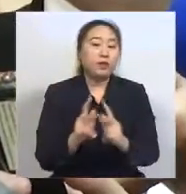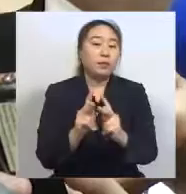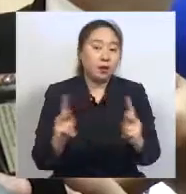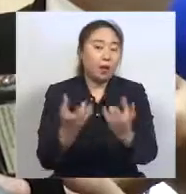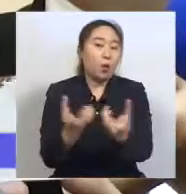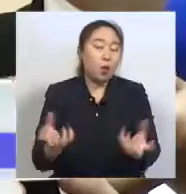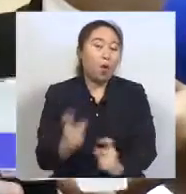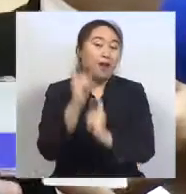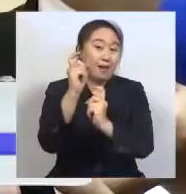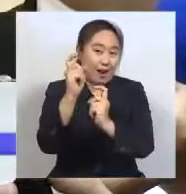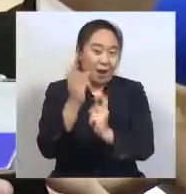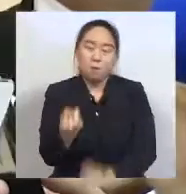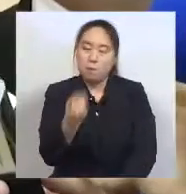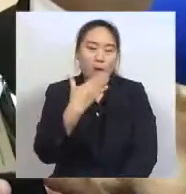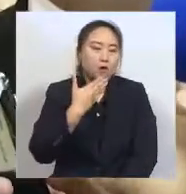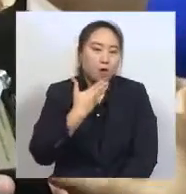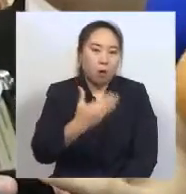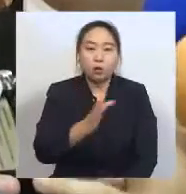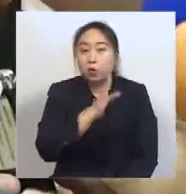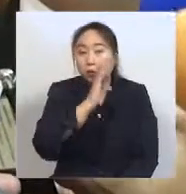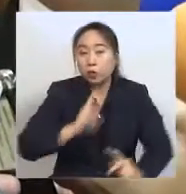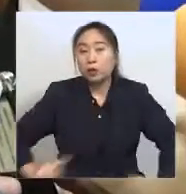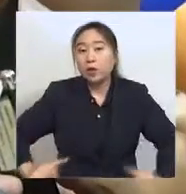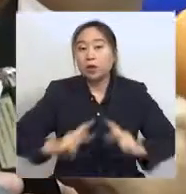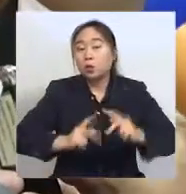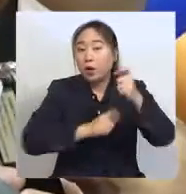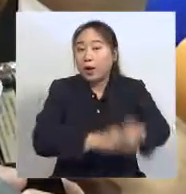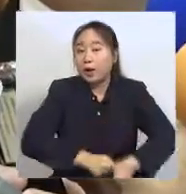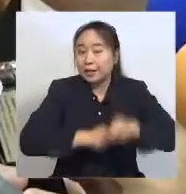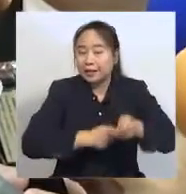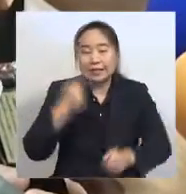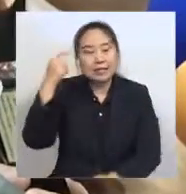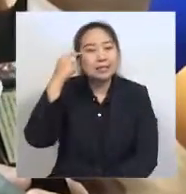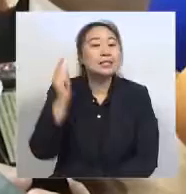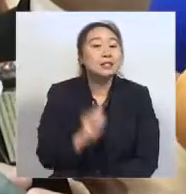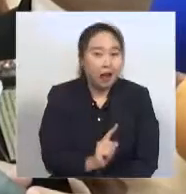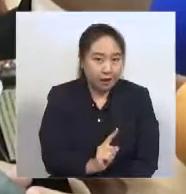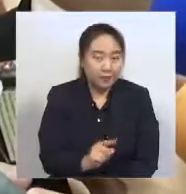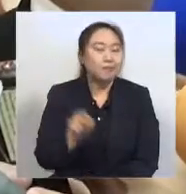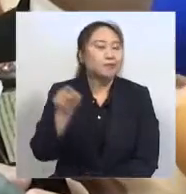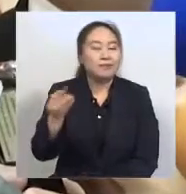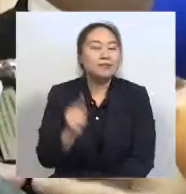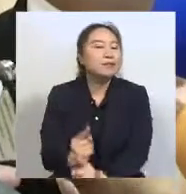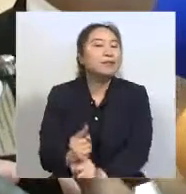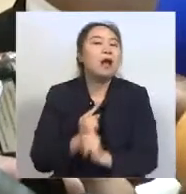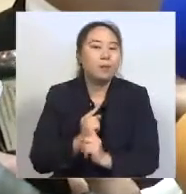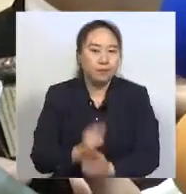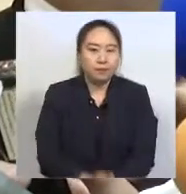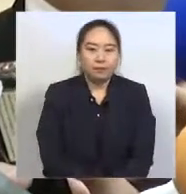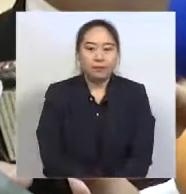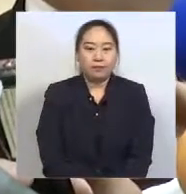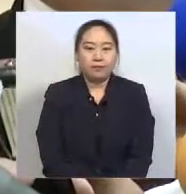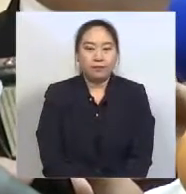จะพูดเสมอเลยใช่ไหมคะว่าถ้ากระทรวงเกษตรเห็นชอบแบบไหนกรรมการวัตถุอันตรายก็จะเห็นชอบแบบนั้น